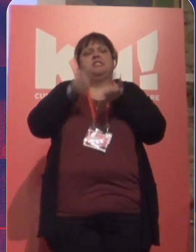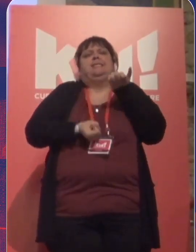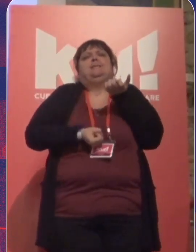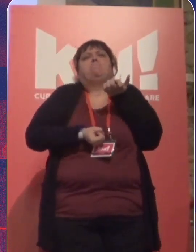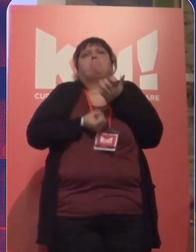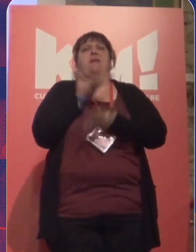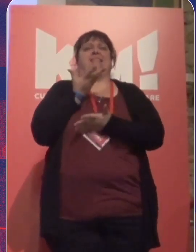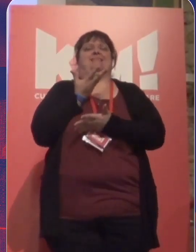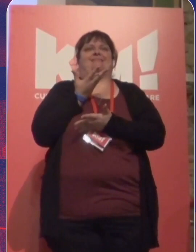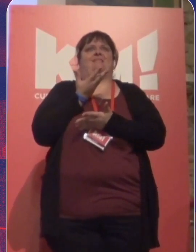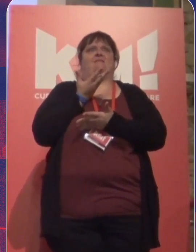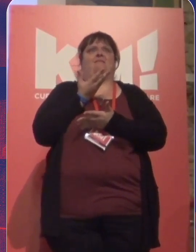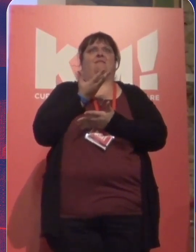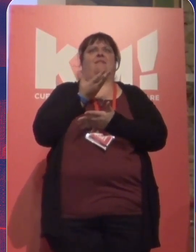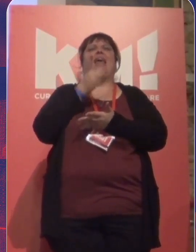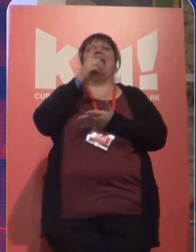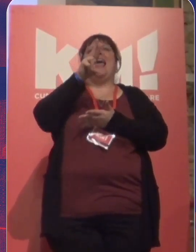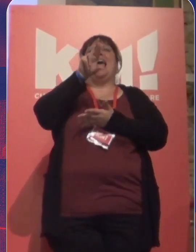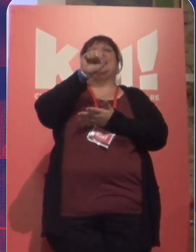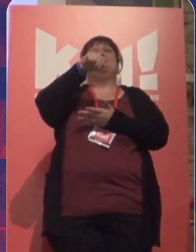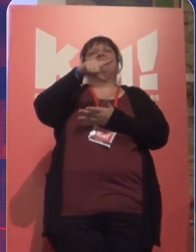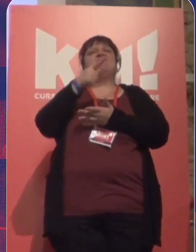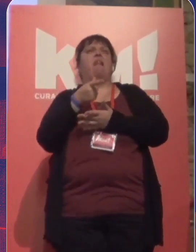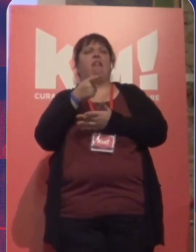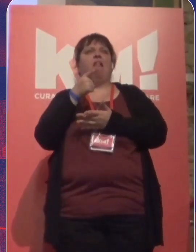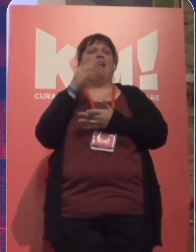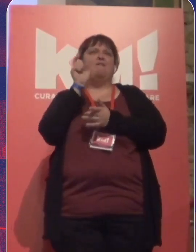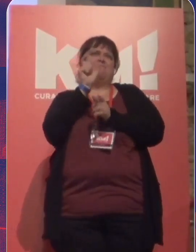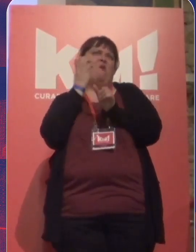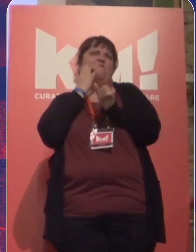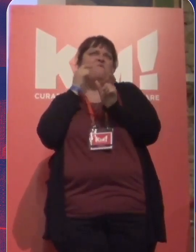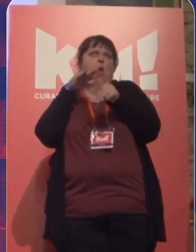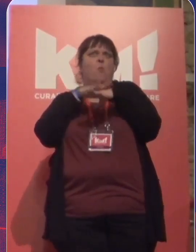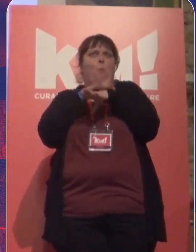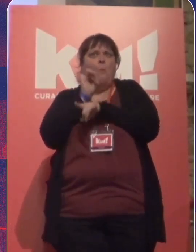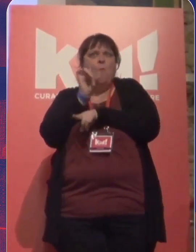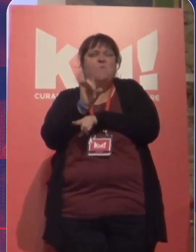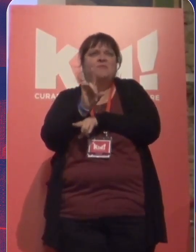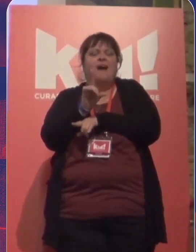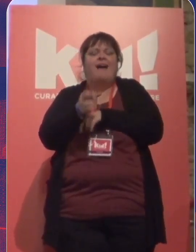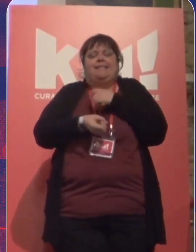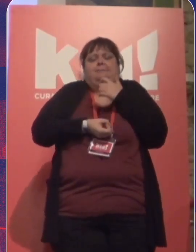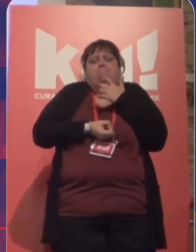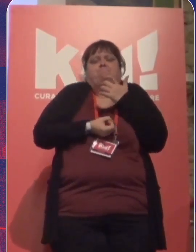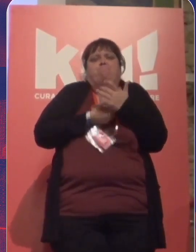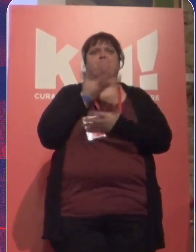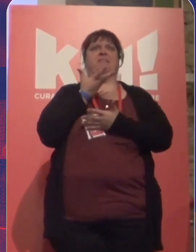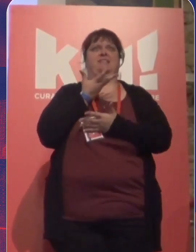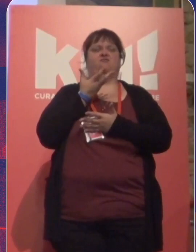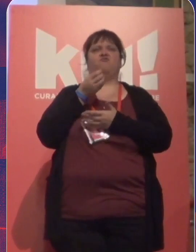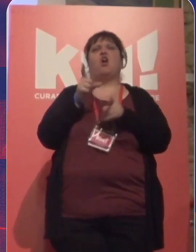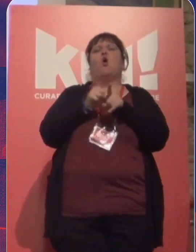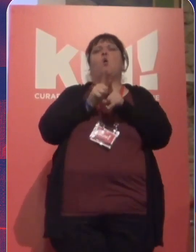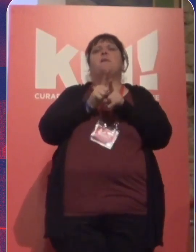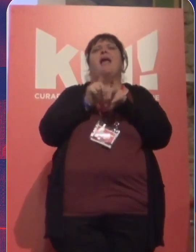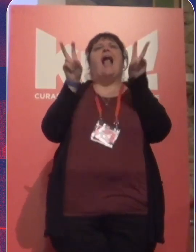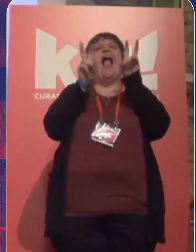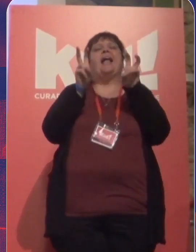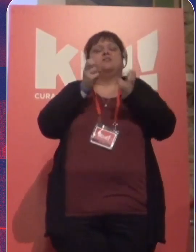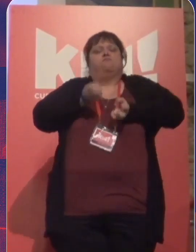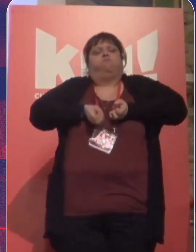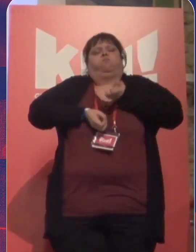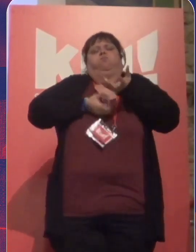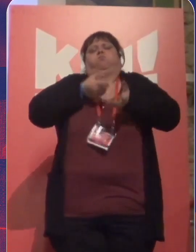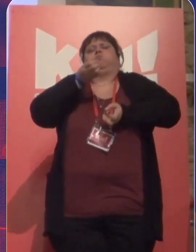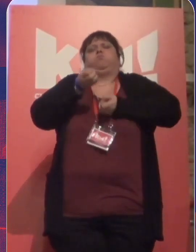spinge nel senso di una di una energia di un flusso però